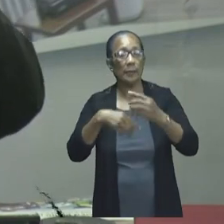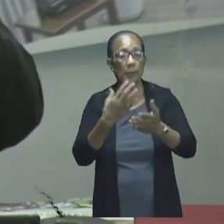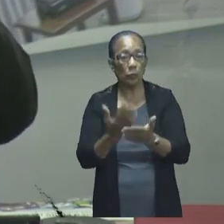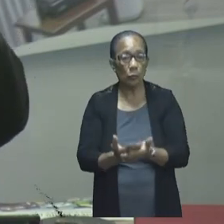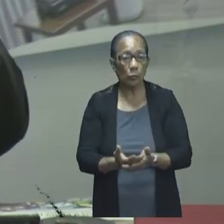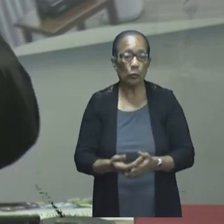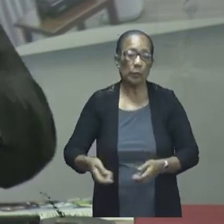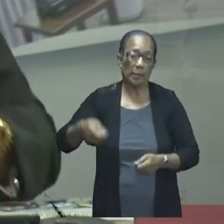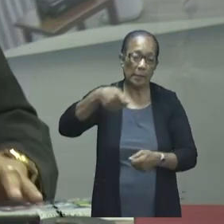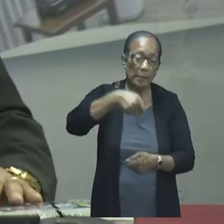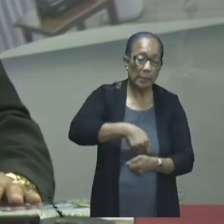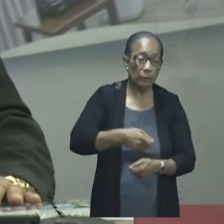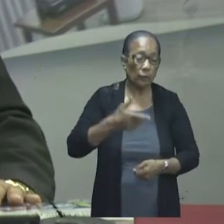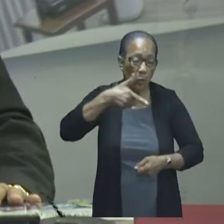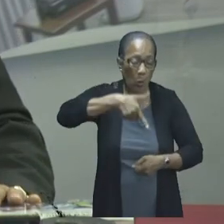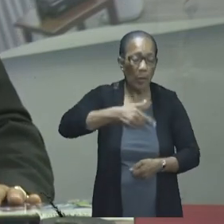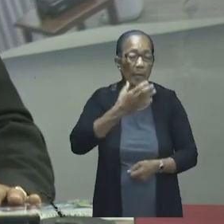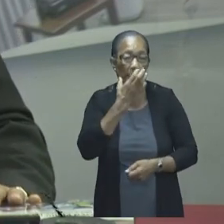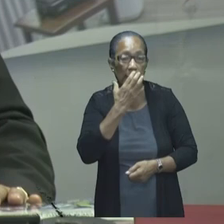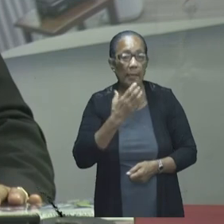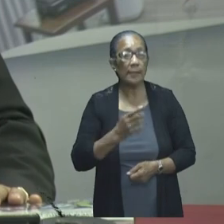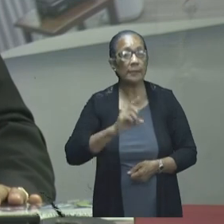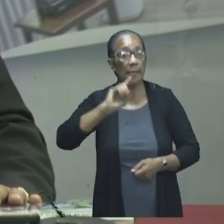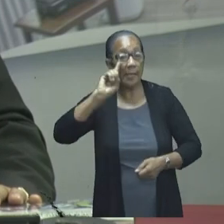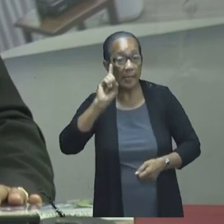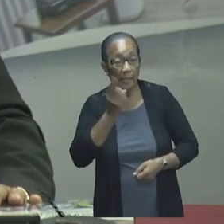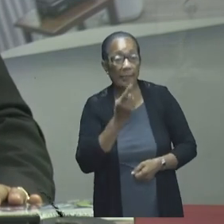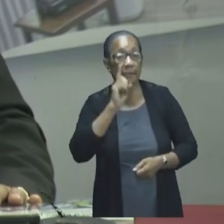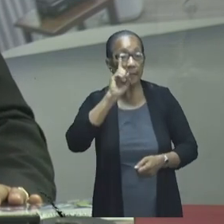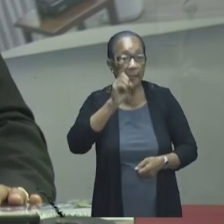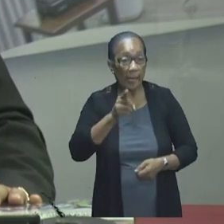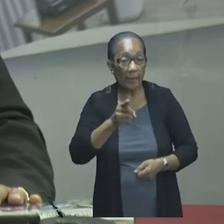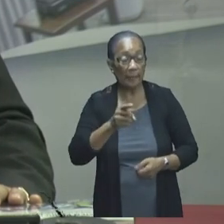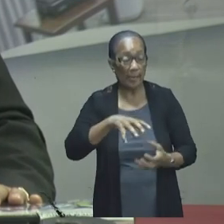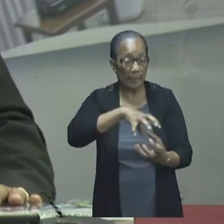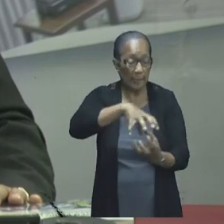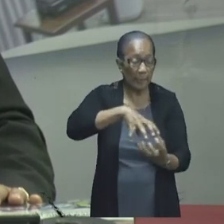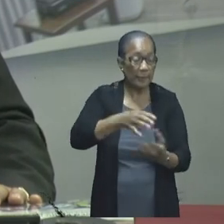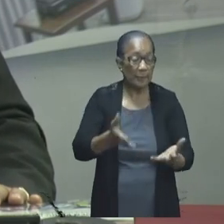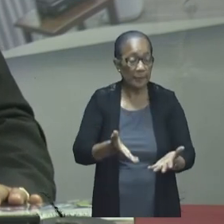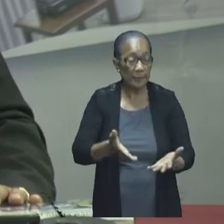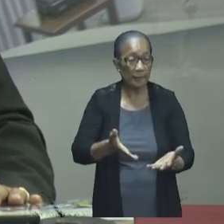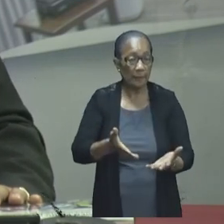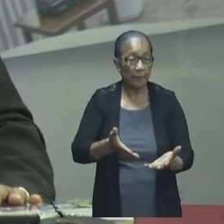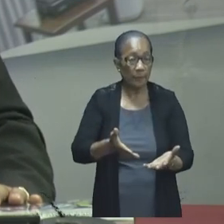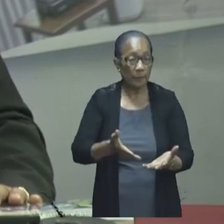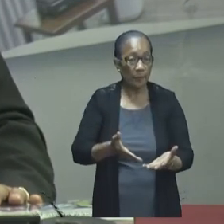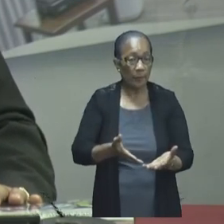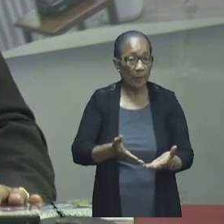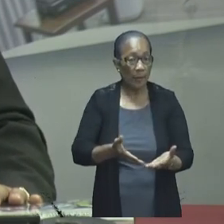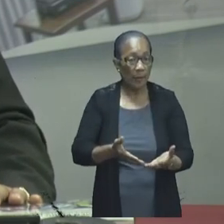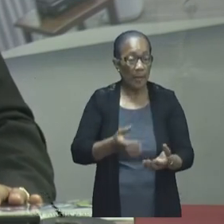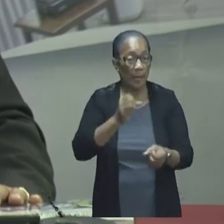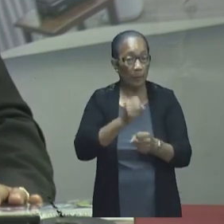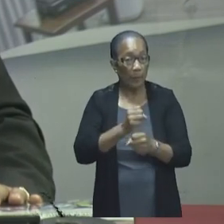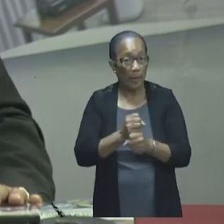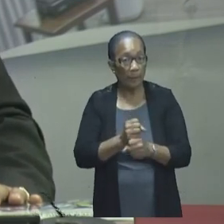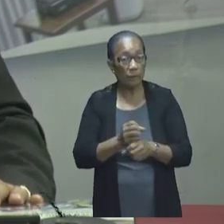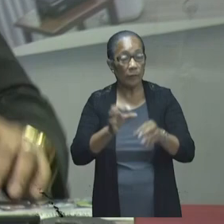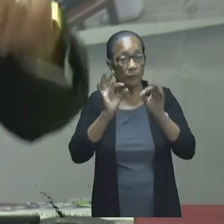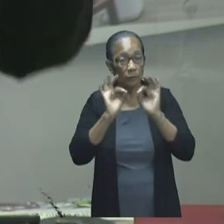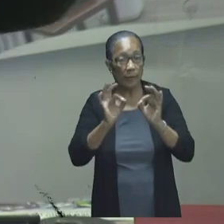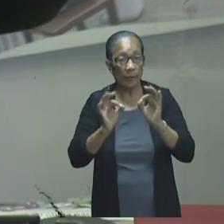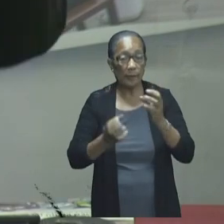van oil and gas in de eerste plaats gaat naar die beheer zijn van die crisis naar creëren van diversifiëren van de